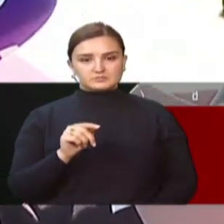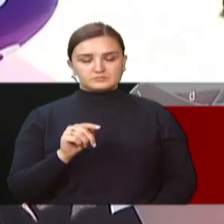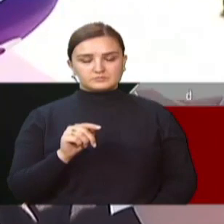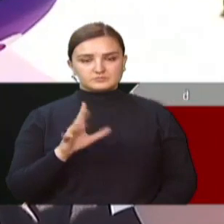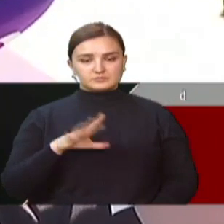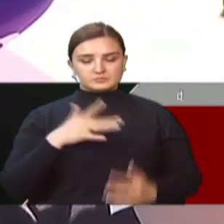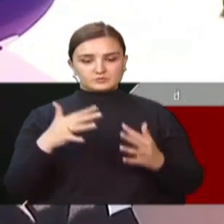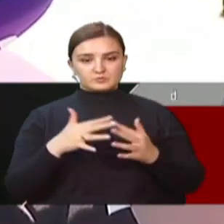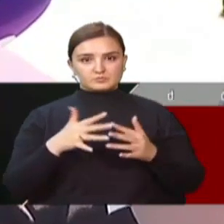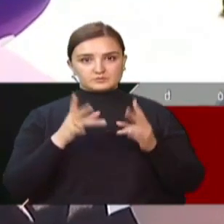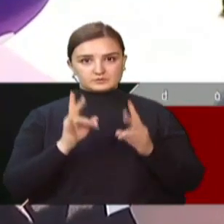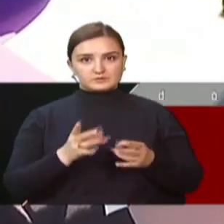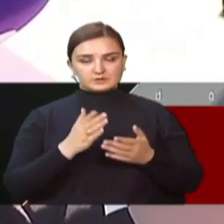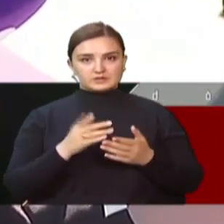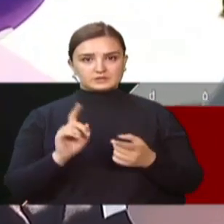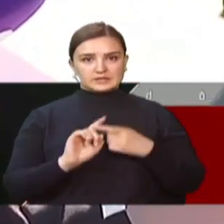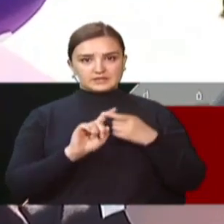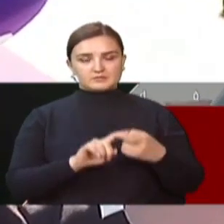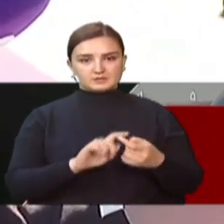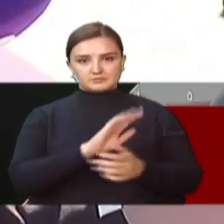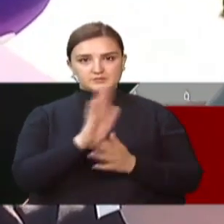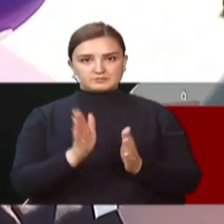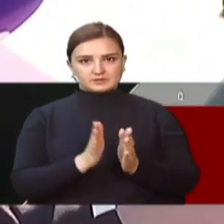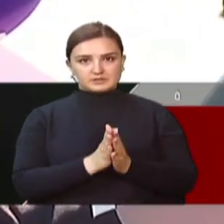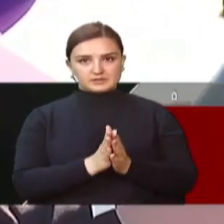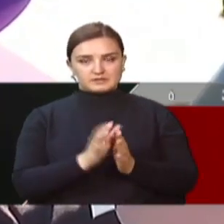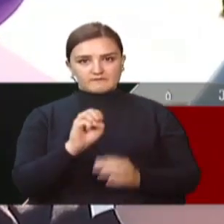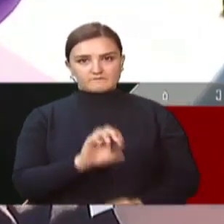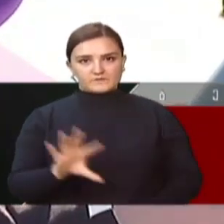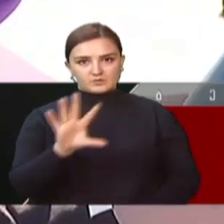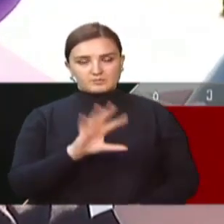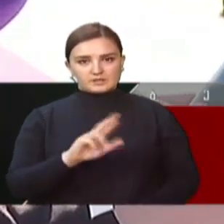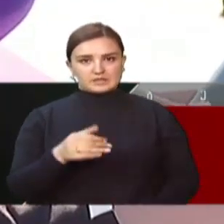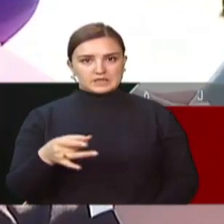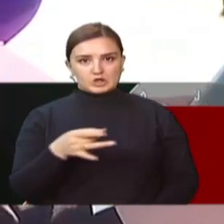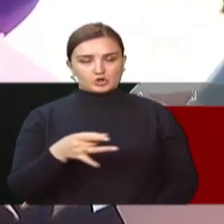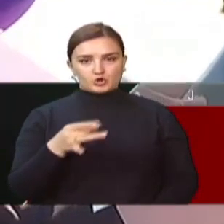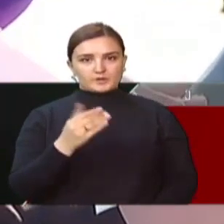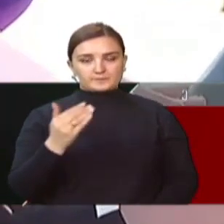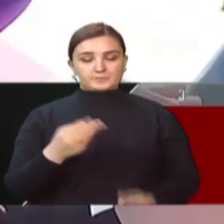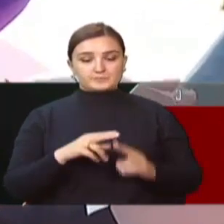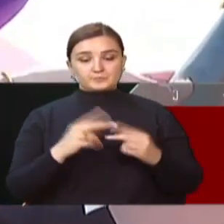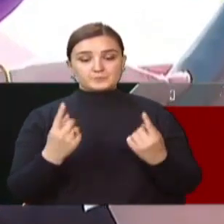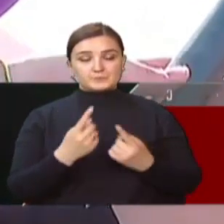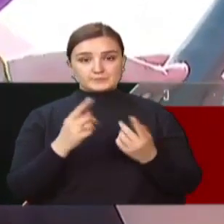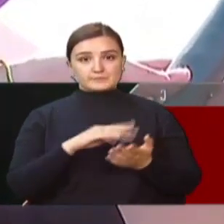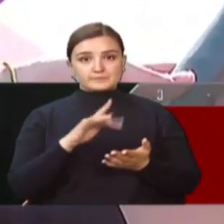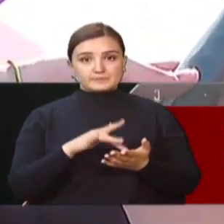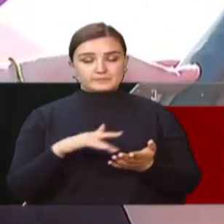შექმნა ამ ომმა და რომელიც არის გადამდები ასე ვთქვათ მთელი ევროპისთვის და მთელი რეგიონისთვის და ბუნებრივია ესეთ ქვეყნებს რომელსაც აქვს